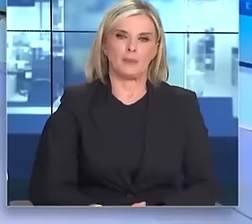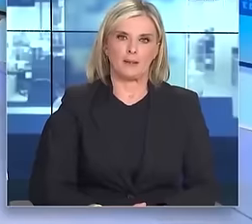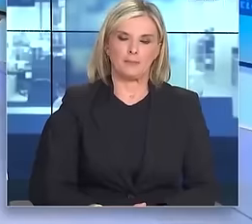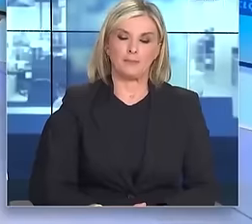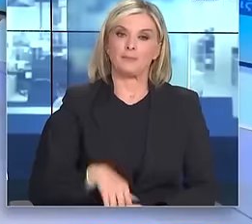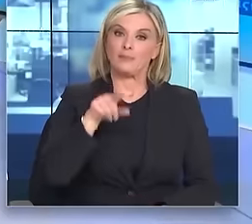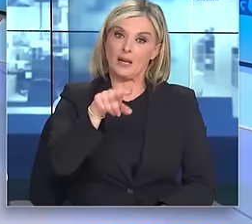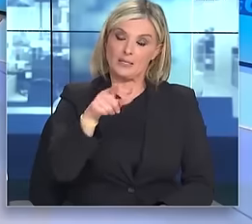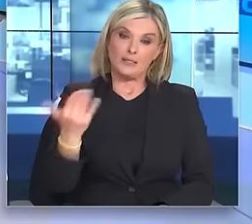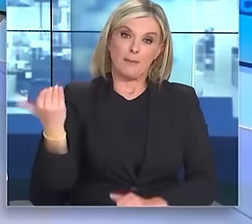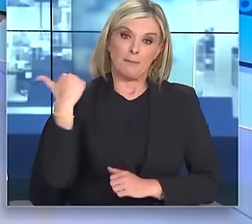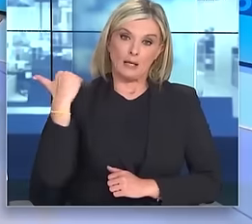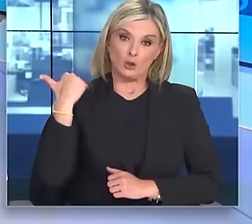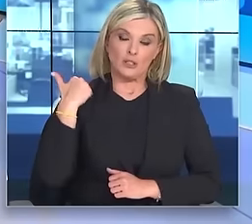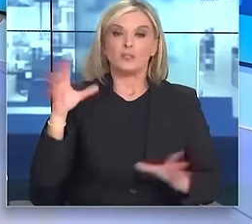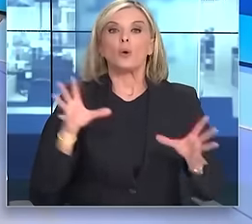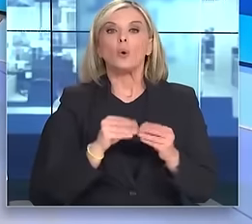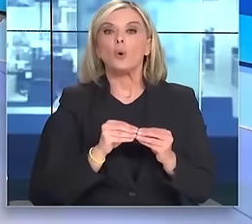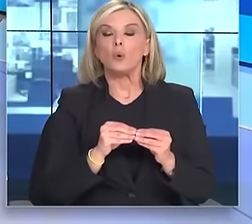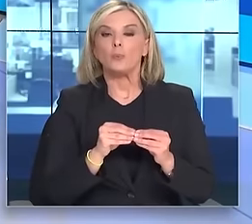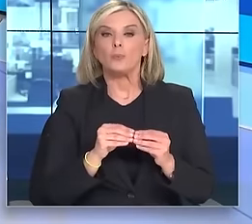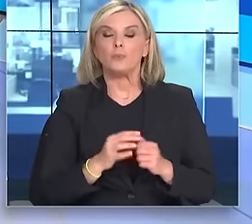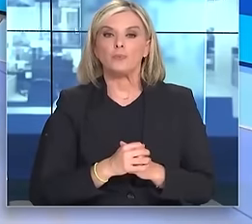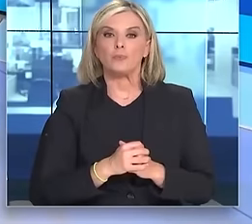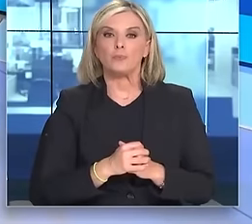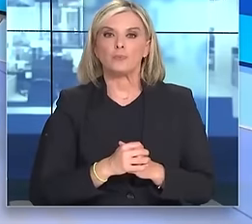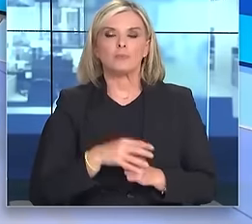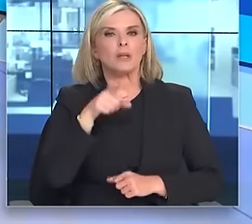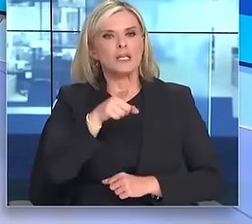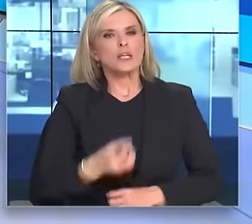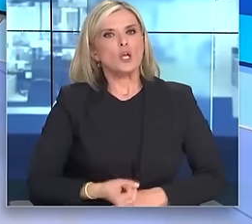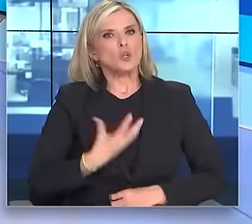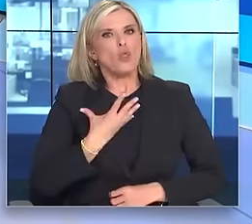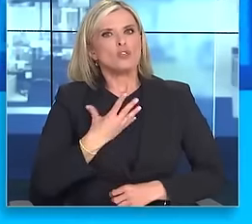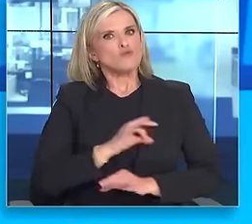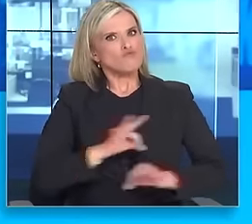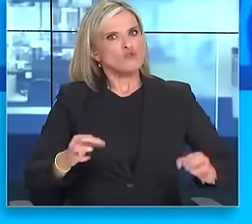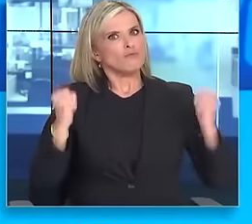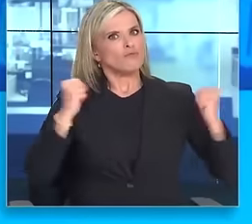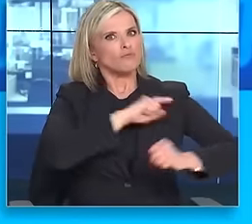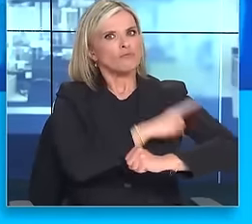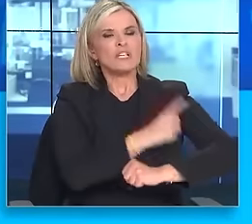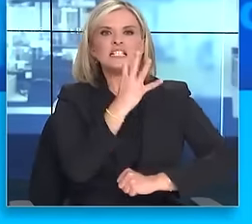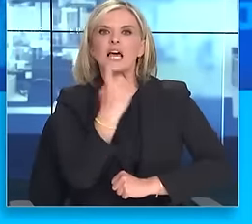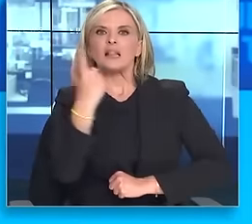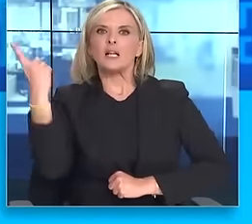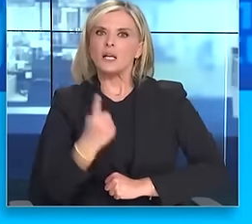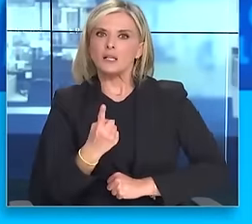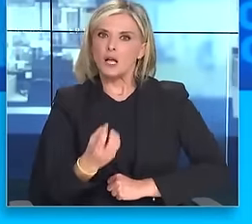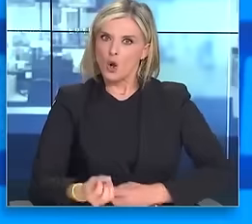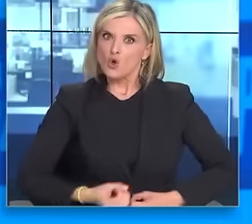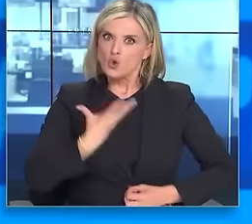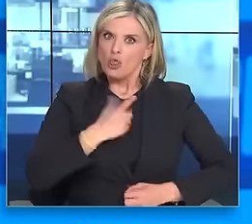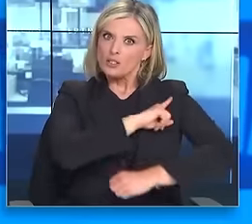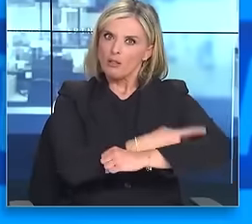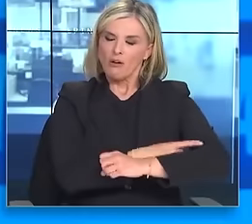προεκτάσεις της κάρτας. Ναι, και θα ήθελα να σας ρωτήσω αν δεν νιώθετε ήδη ισχυρός, έχοντας ένα 41% από τις εθνικές εκλογές. Βεβαίως και η κυβέρνηση